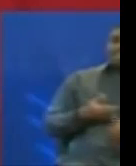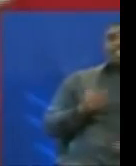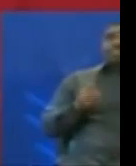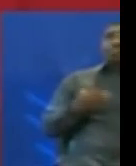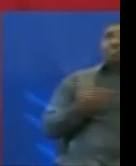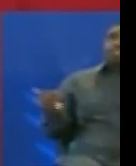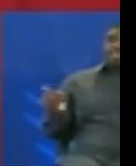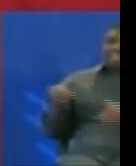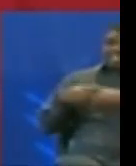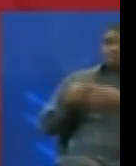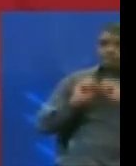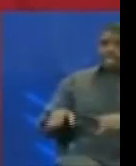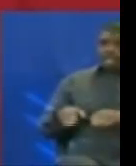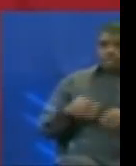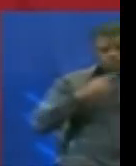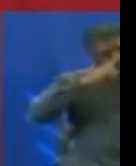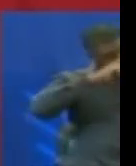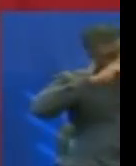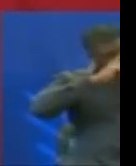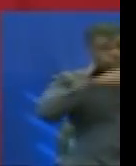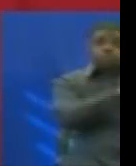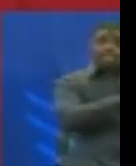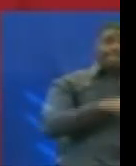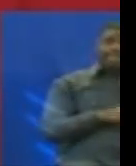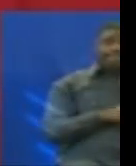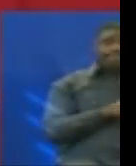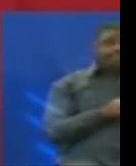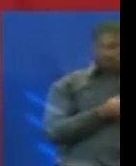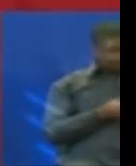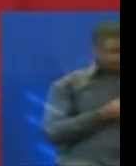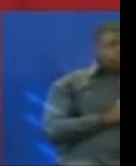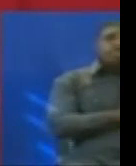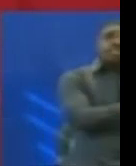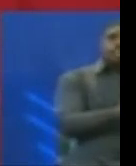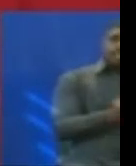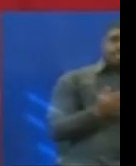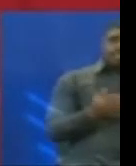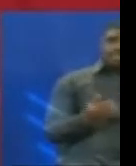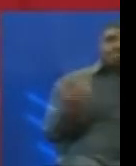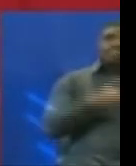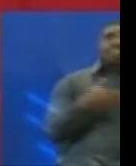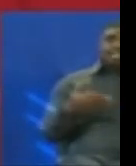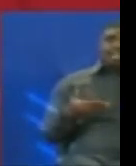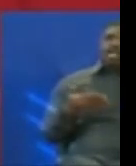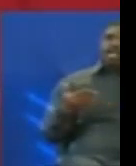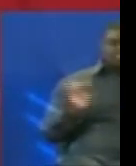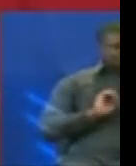kwenda kuchunguza na kuinspect upya ile meli. Toka ametuma yule mtu mpaka leo hajafika.